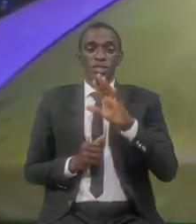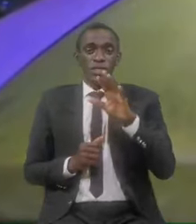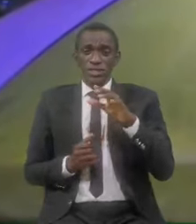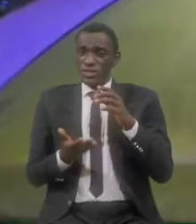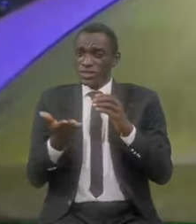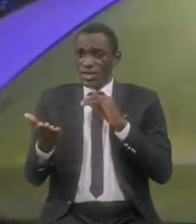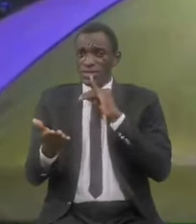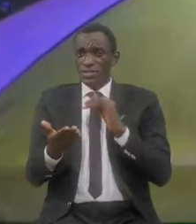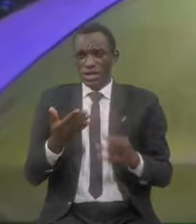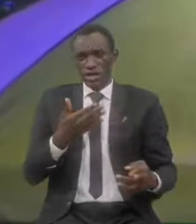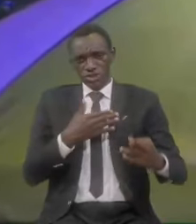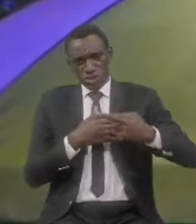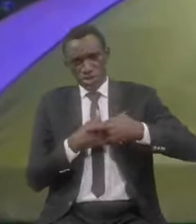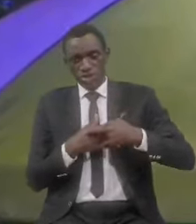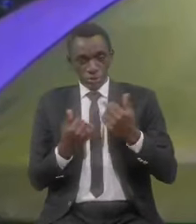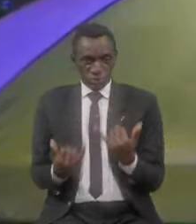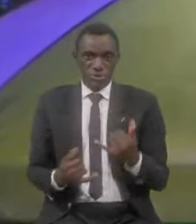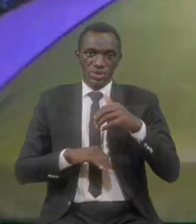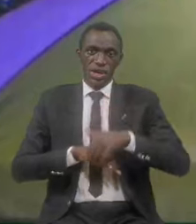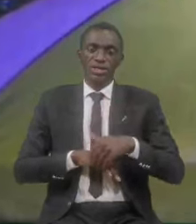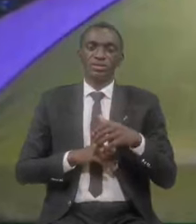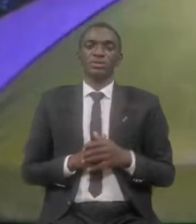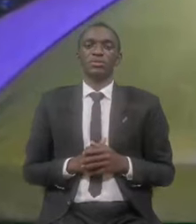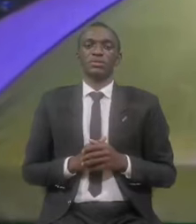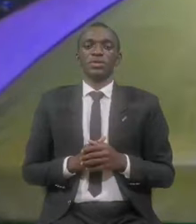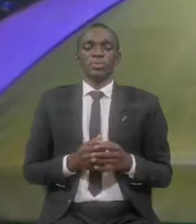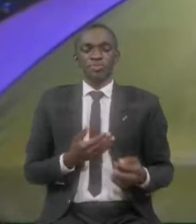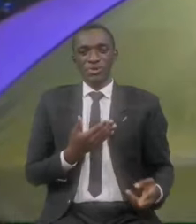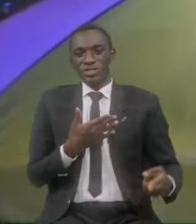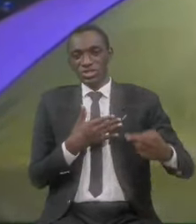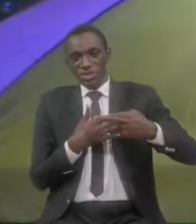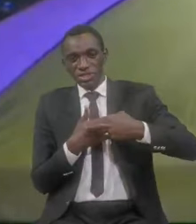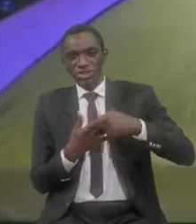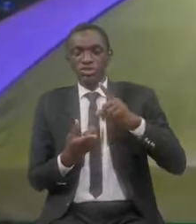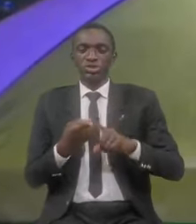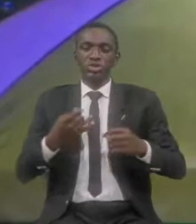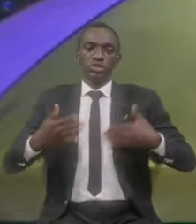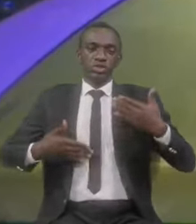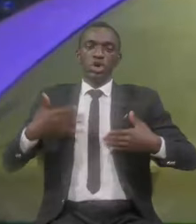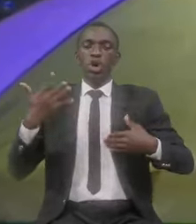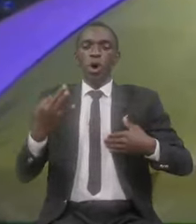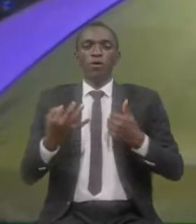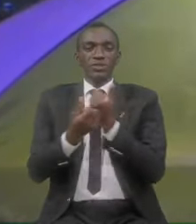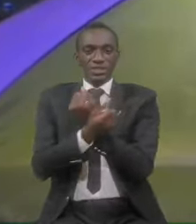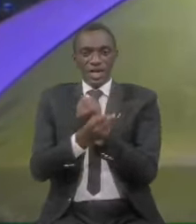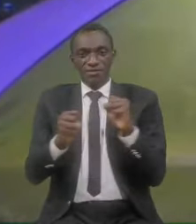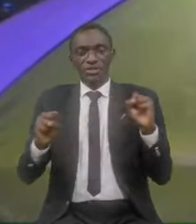Il y a la restauration ce soir, la restauration à la joie du